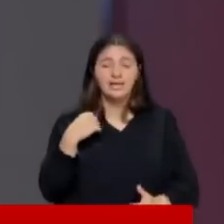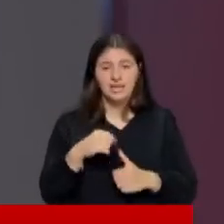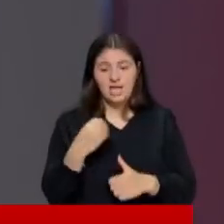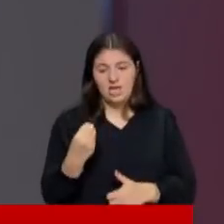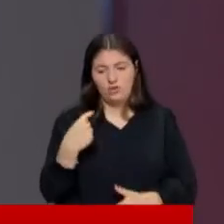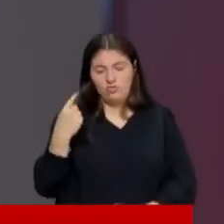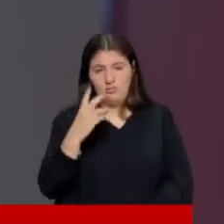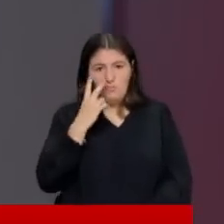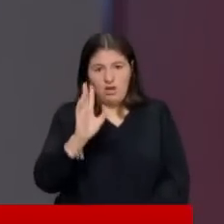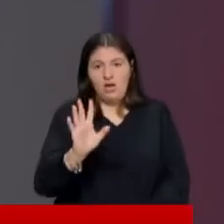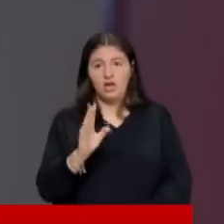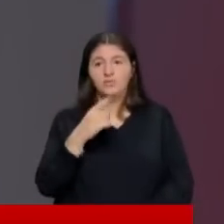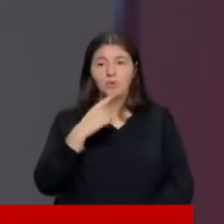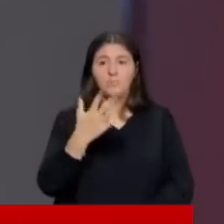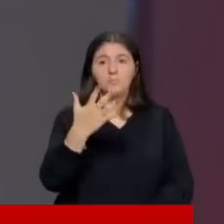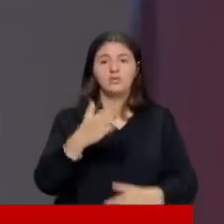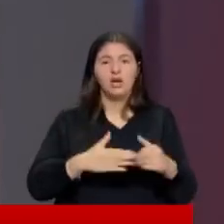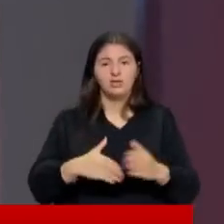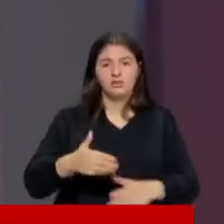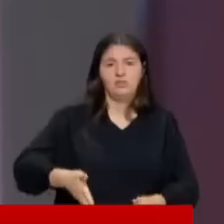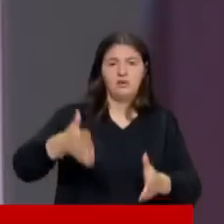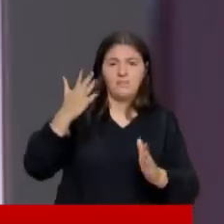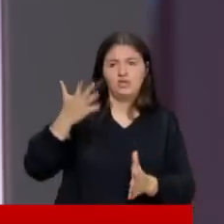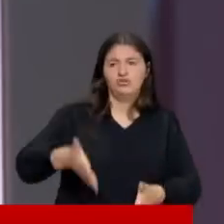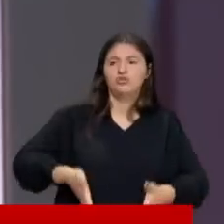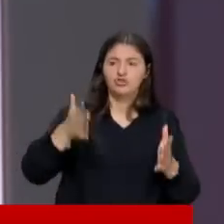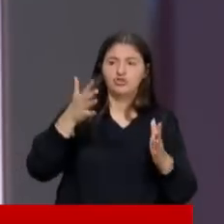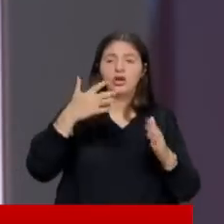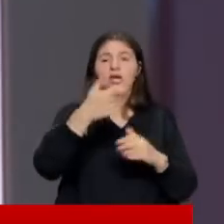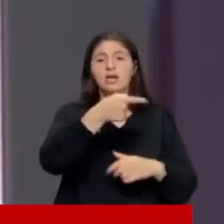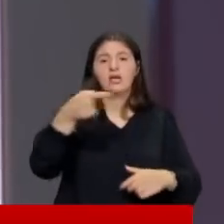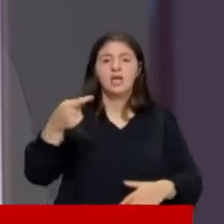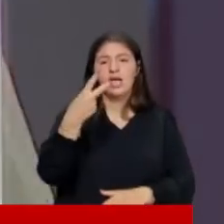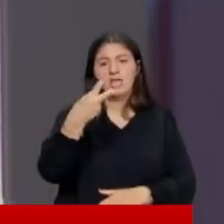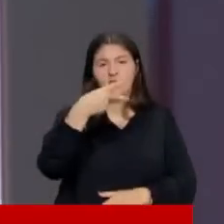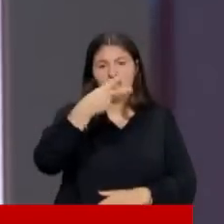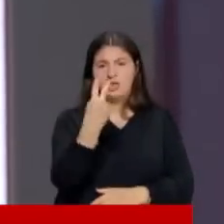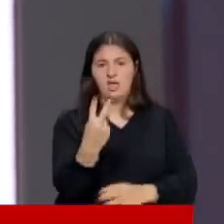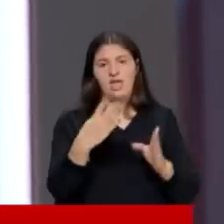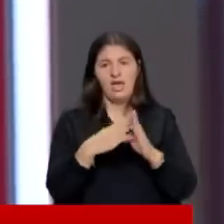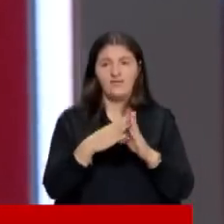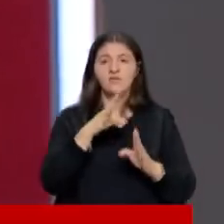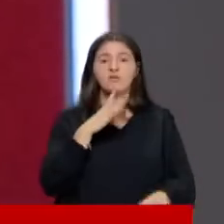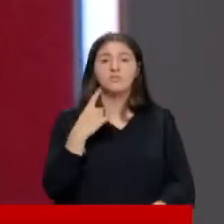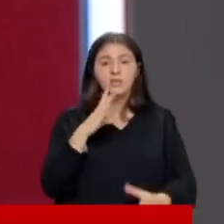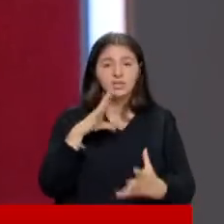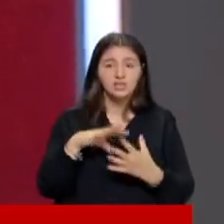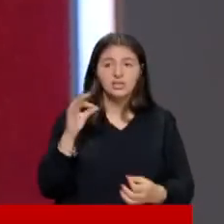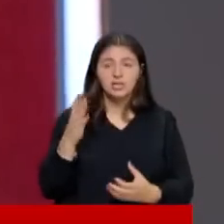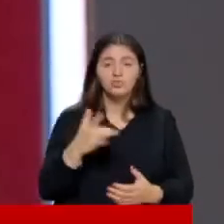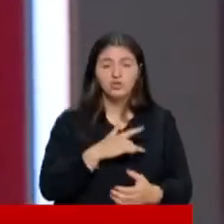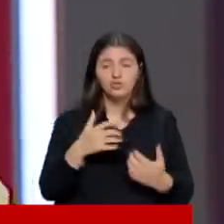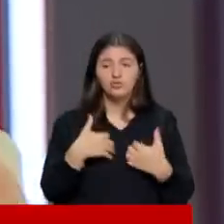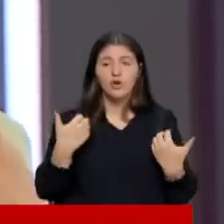iyimser oluyorum ha bak diyorum ki 5 katlı olsun ya 5 kat her kata da iki daire koyuyorum 400 bin insanımın